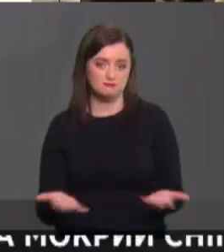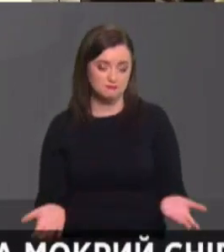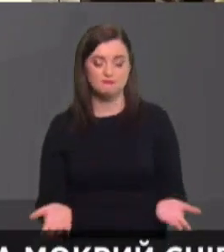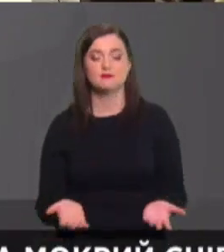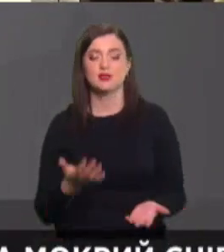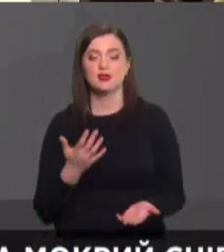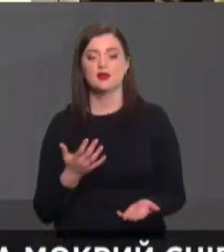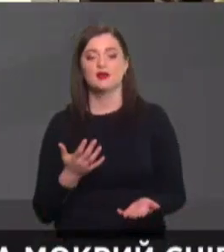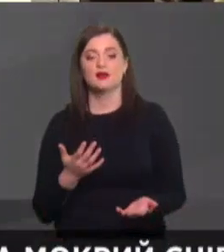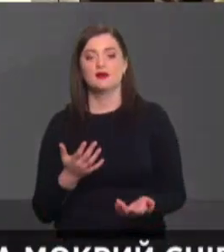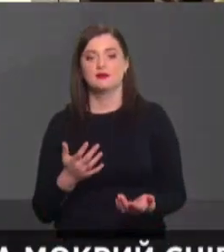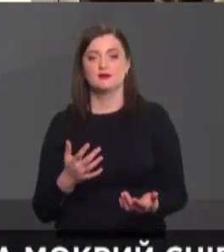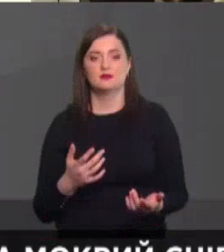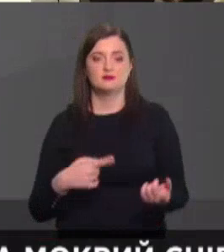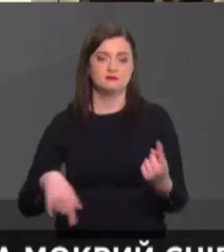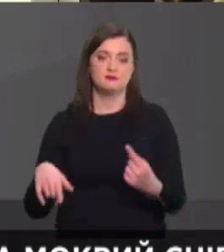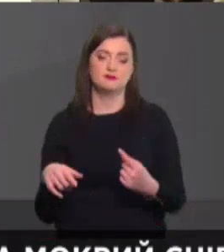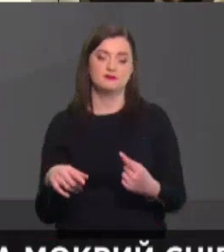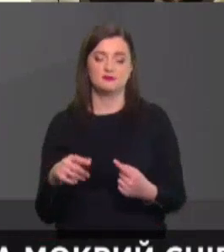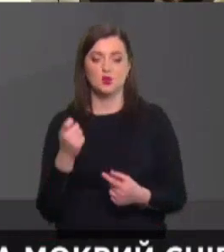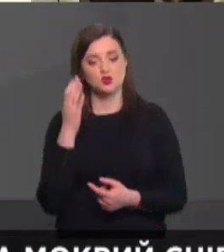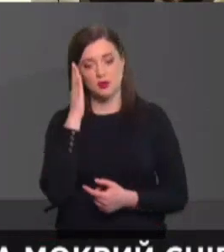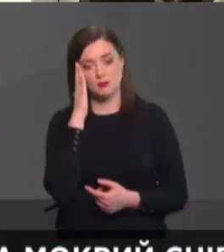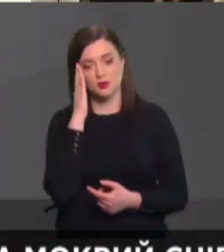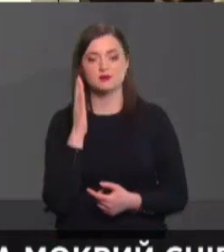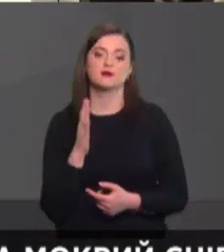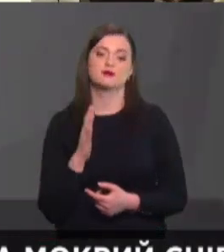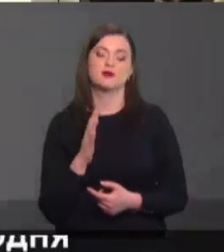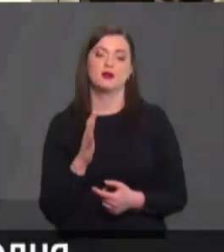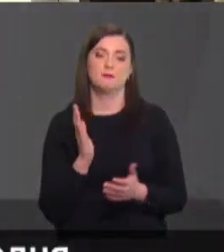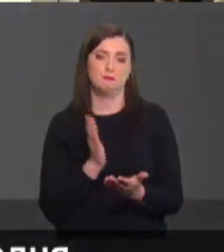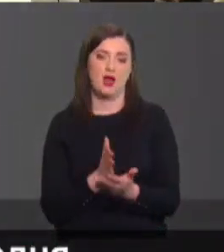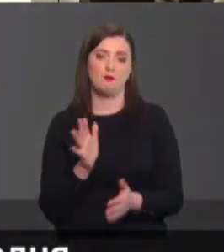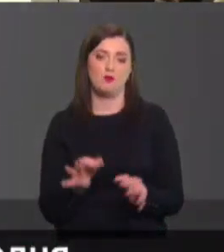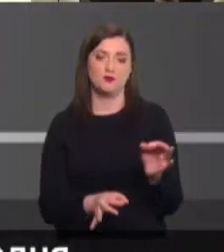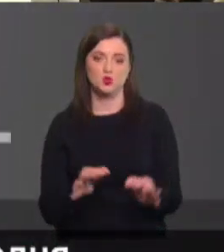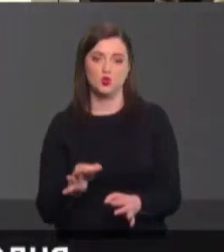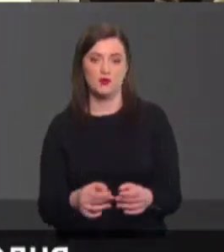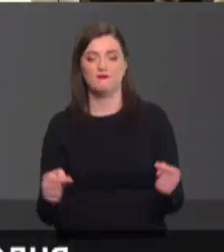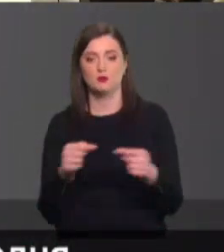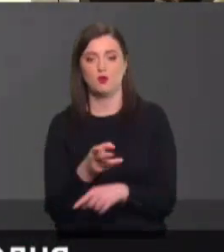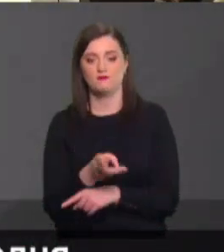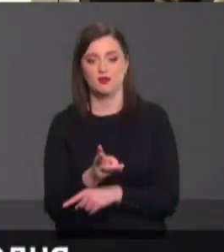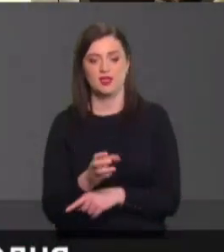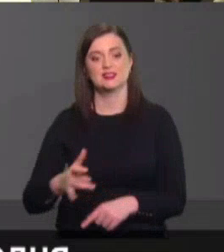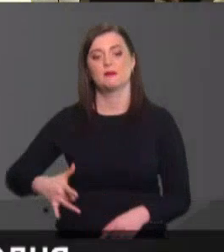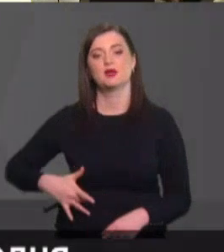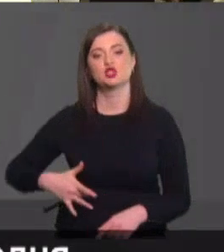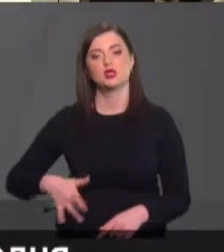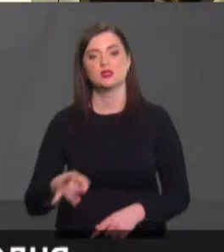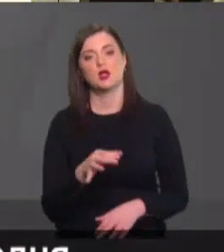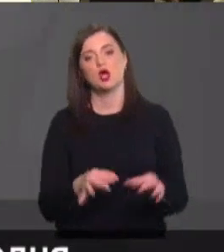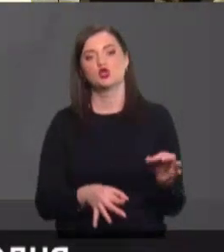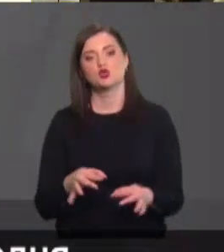ж персони і трошки подрімав посеред судового засідання. Відповідне відео з Печерського райсуду